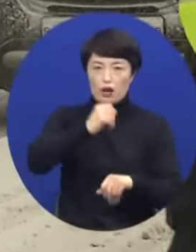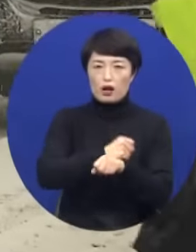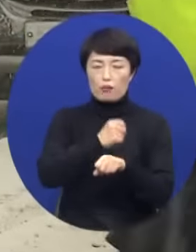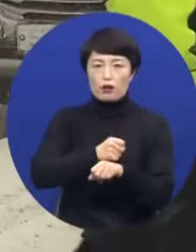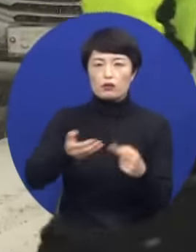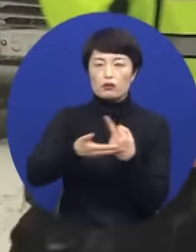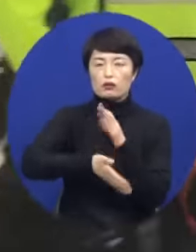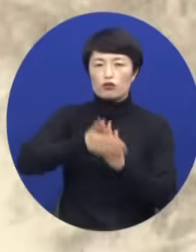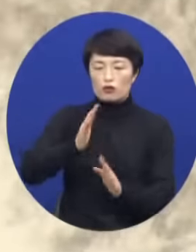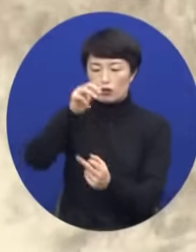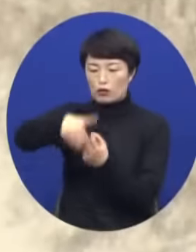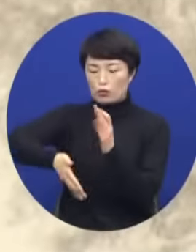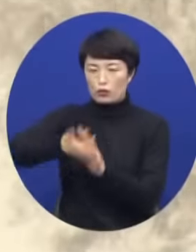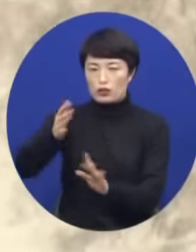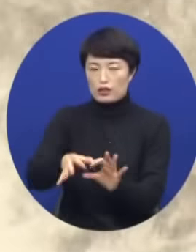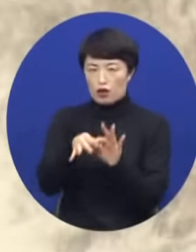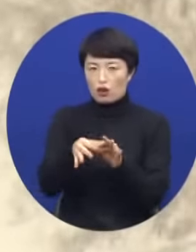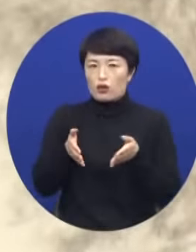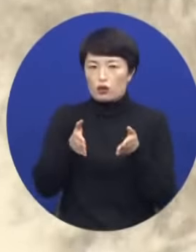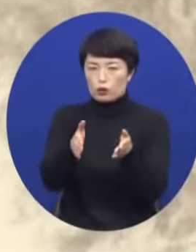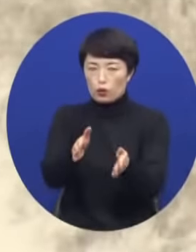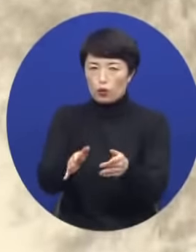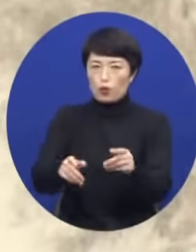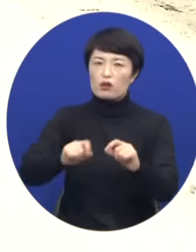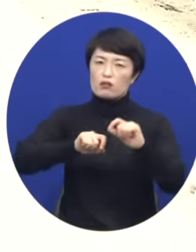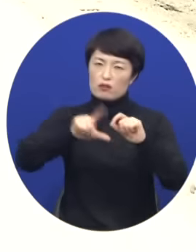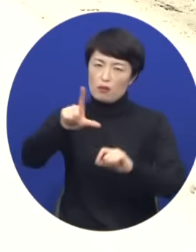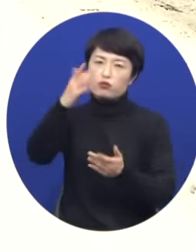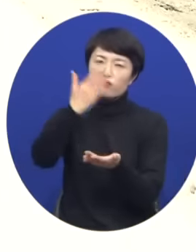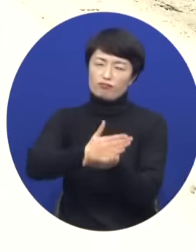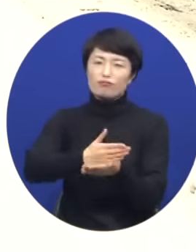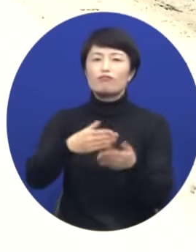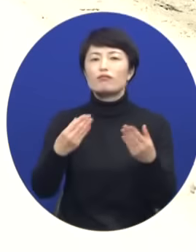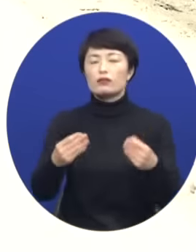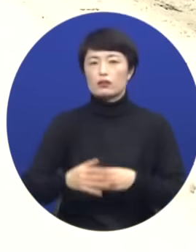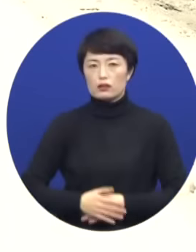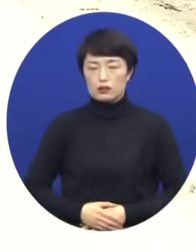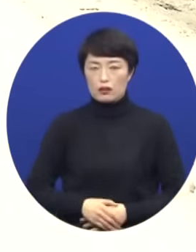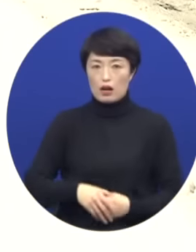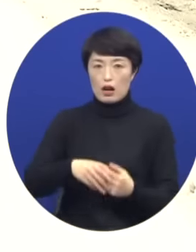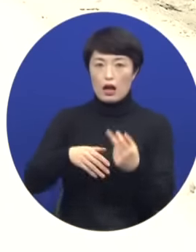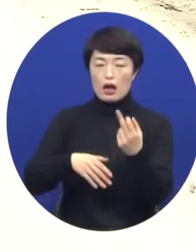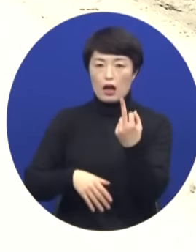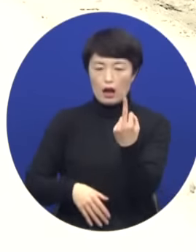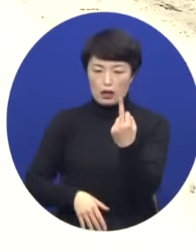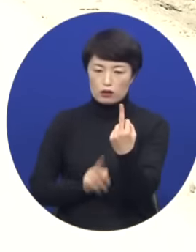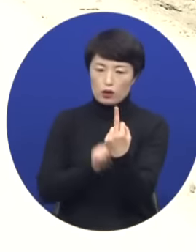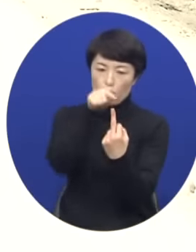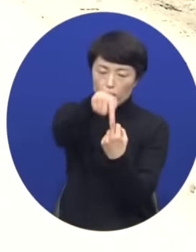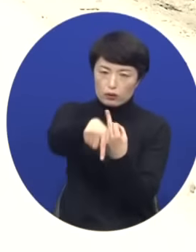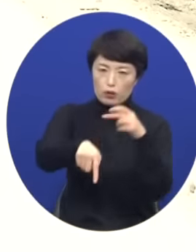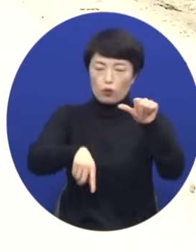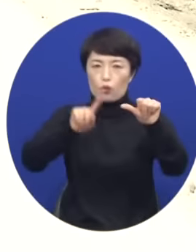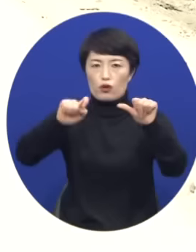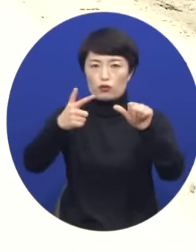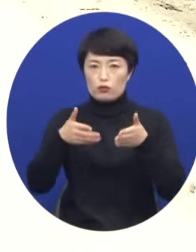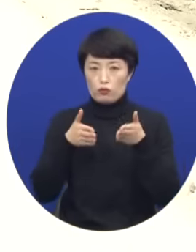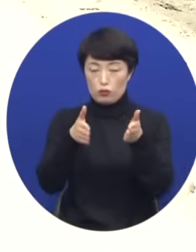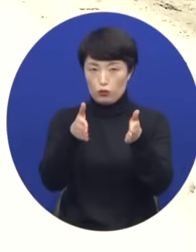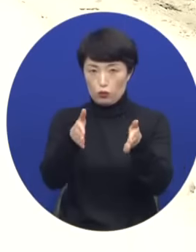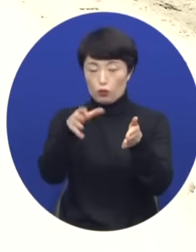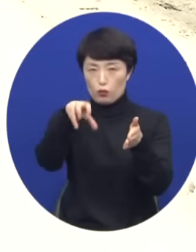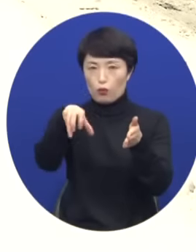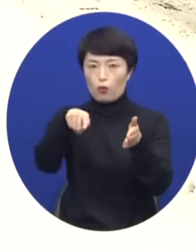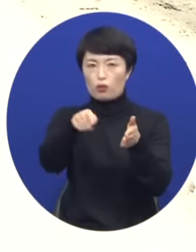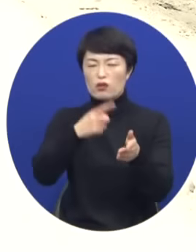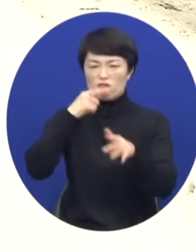서귀포시를 연결하는 산간도로들은 대부분 통제됐습니다. 한라산 고지대를 관통하는 5.16도로 입구입니다. 폭설이